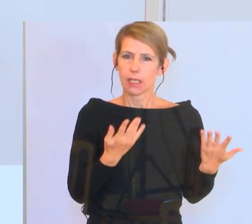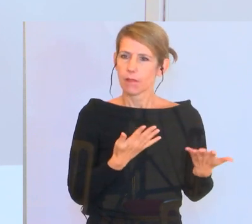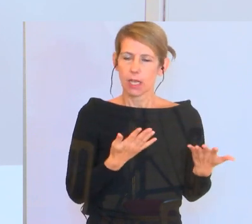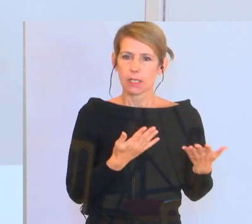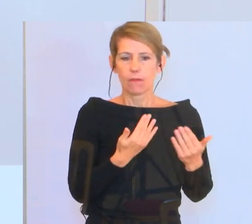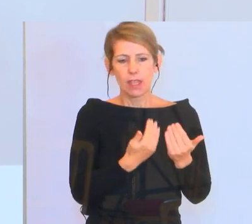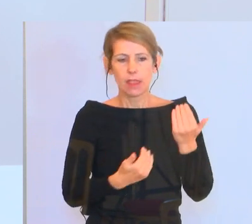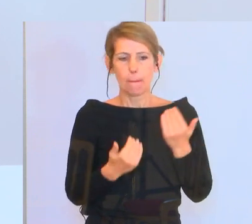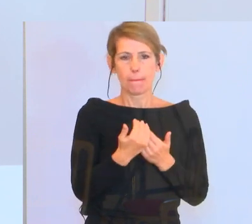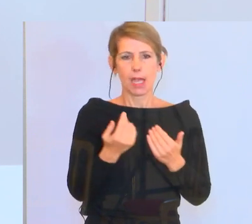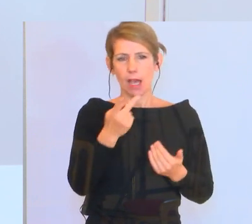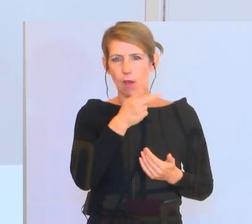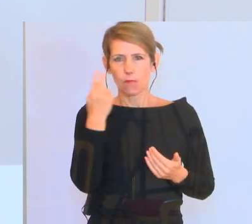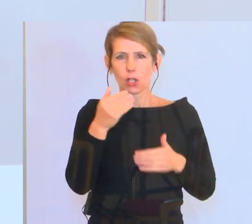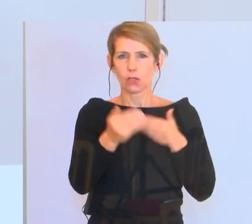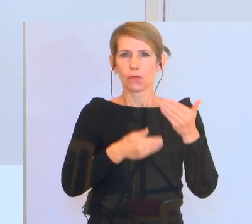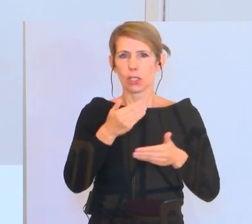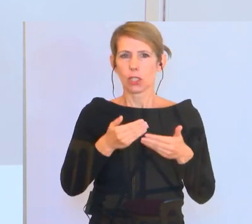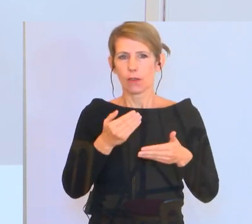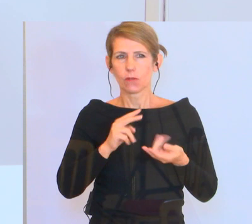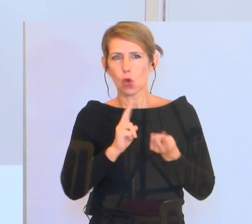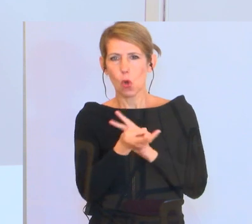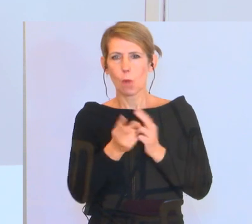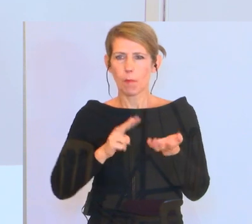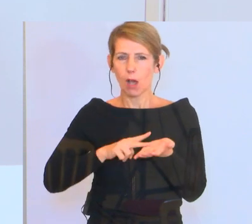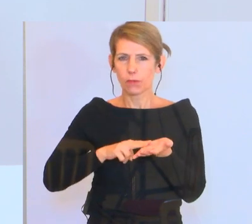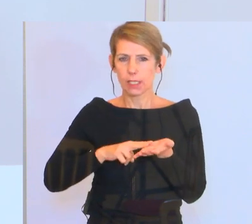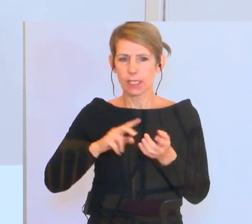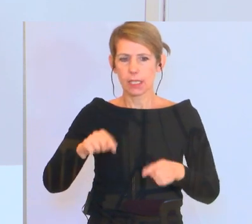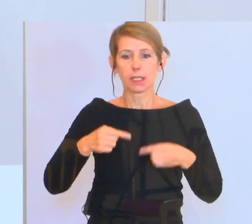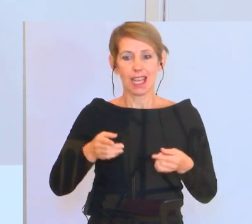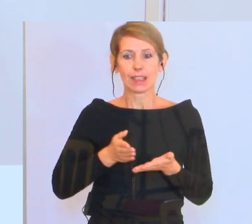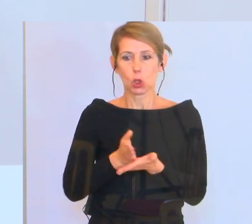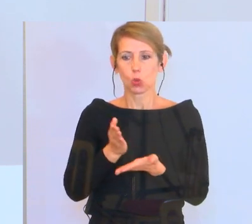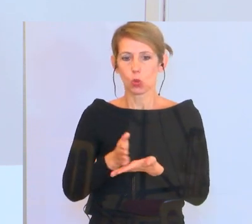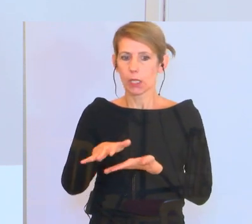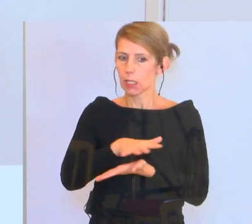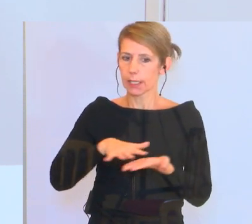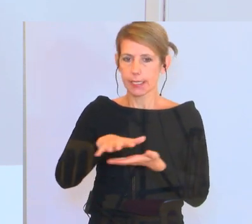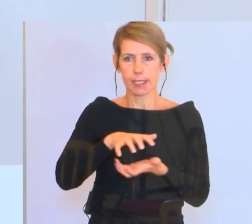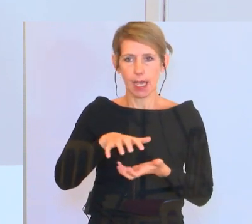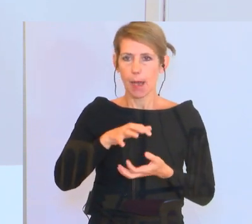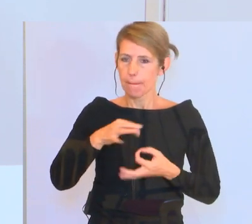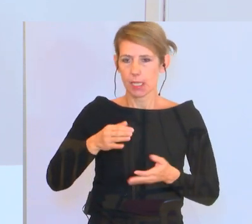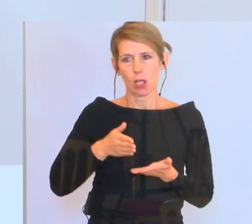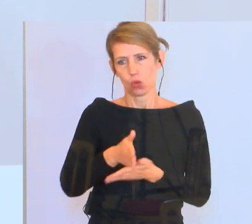digitaler eine Volkswirtschaft ist, desto besser kommt sie durch jede Krise, egal ob das eine Krise ausgelöst